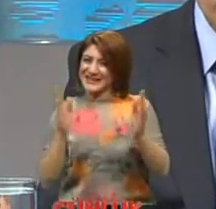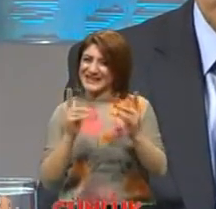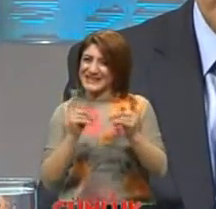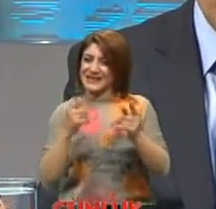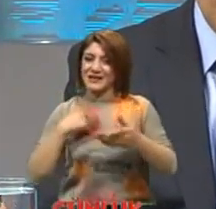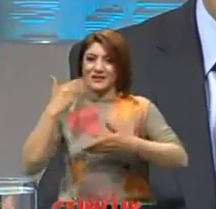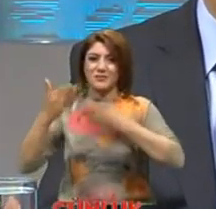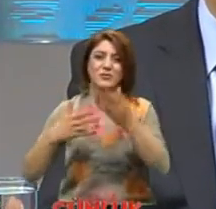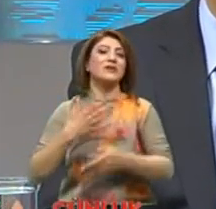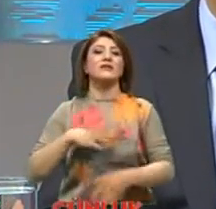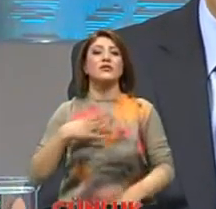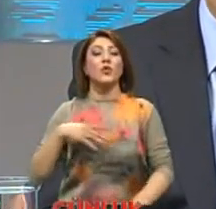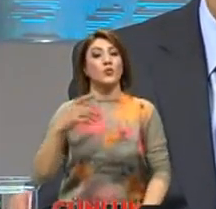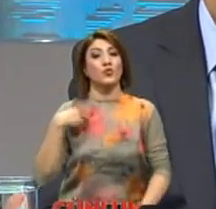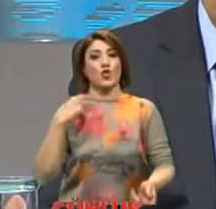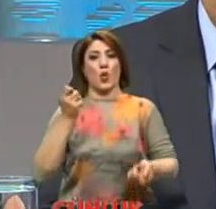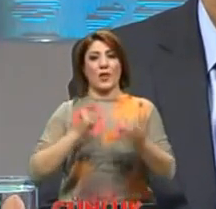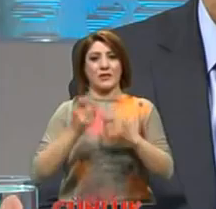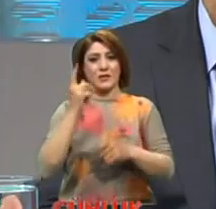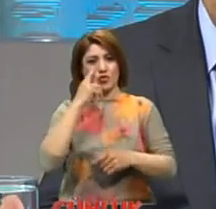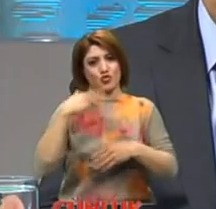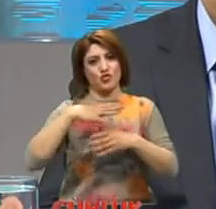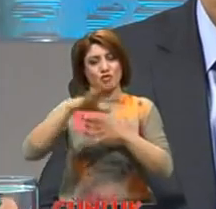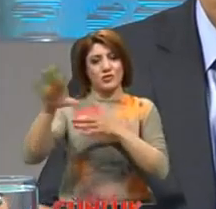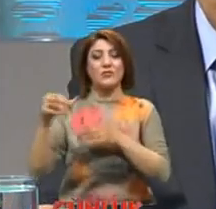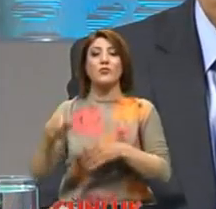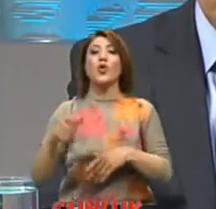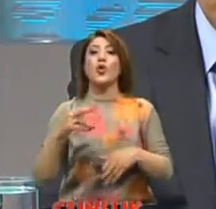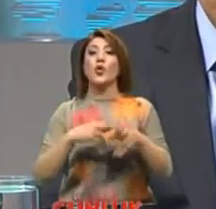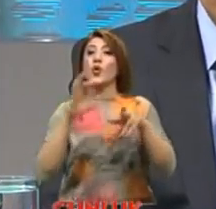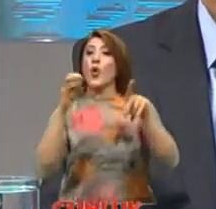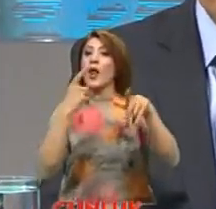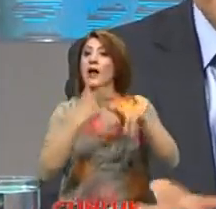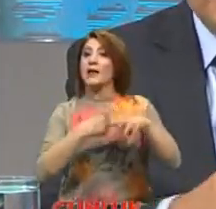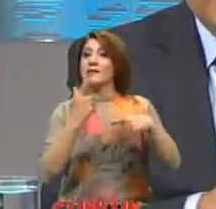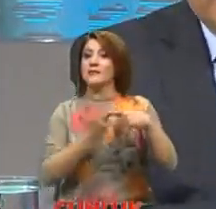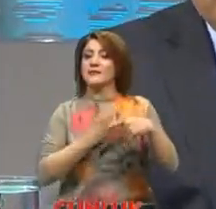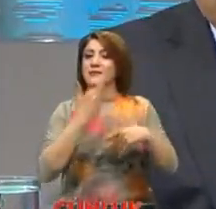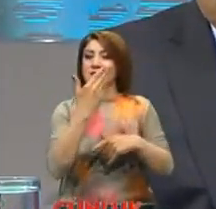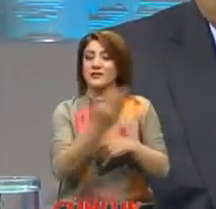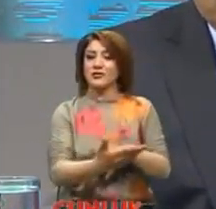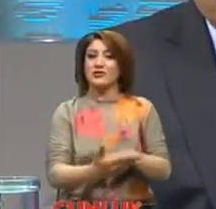memnuniyet oranları, yöneticiler çok daha memnun. Neden memnun? Hatta bir kolejimizin